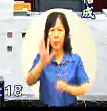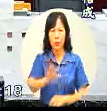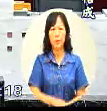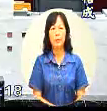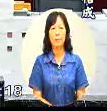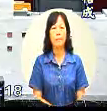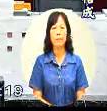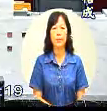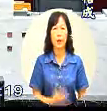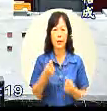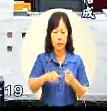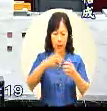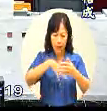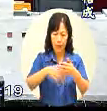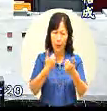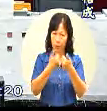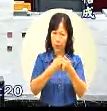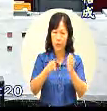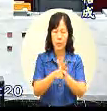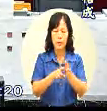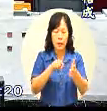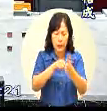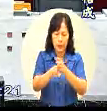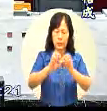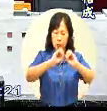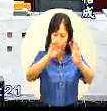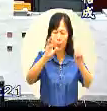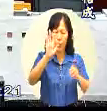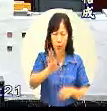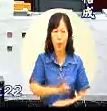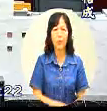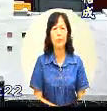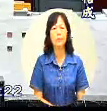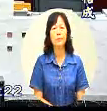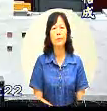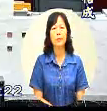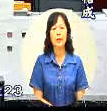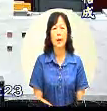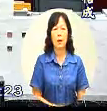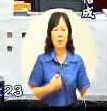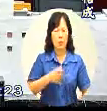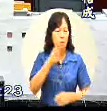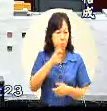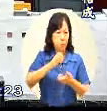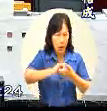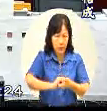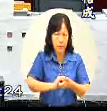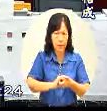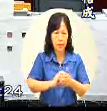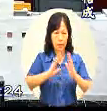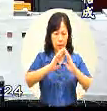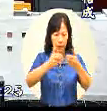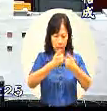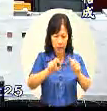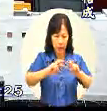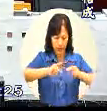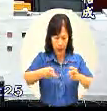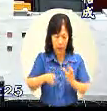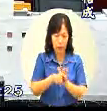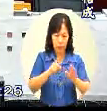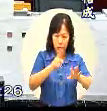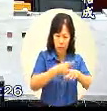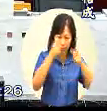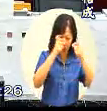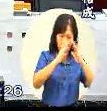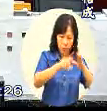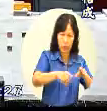明，而且在内部会议也一再的跟议会的主管说坚持议会改革，从高雄市做起。